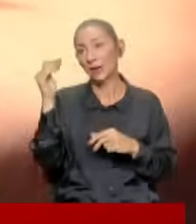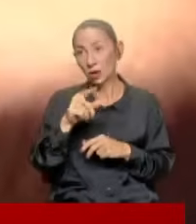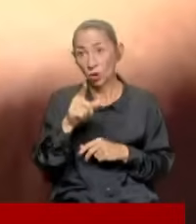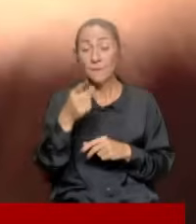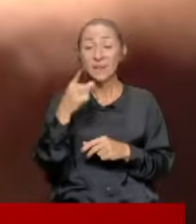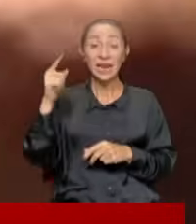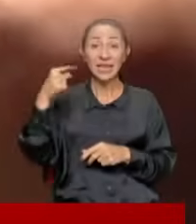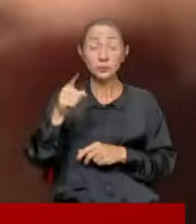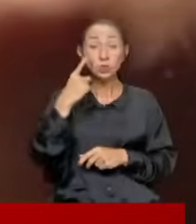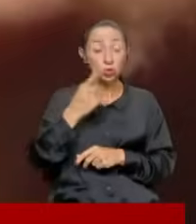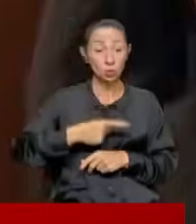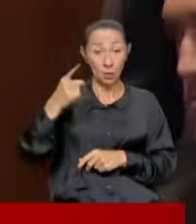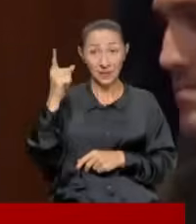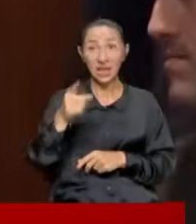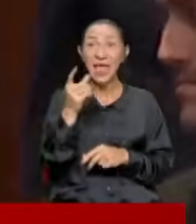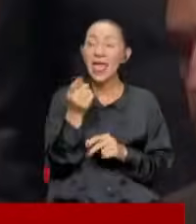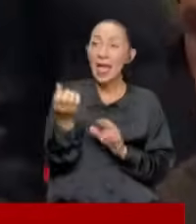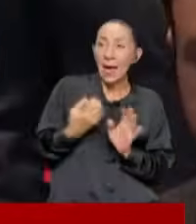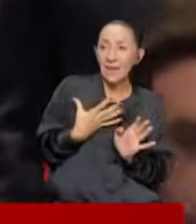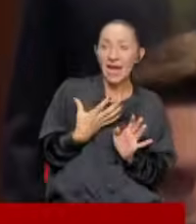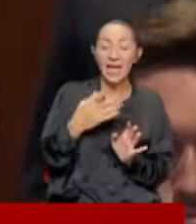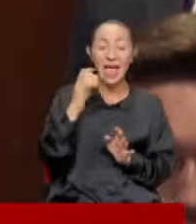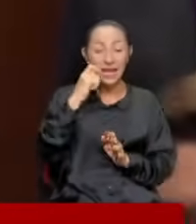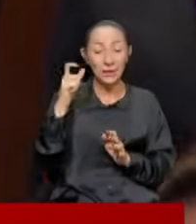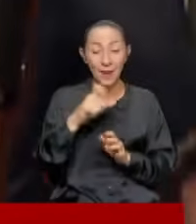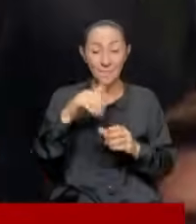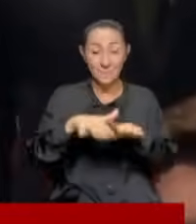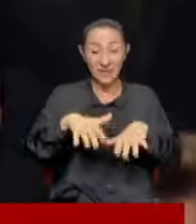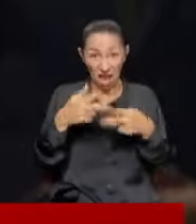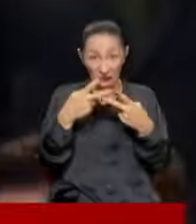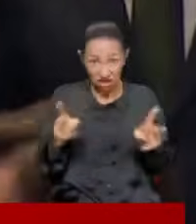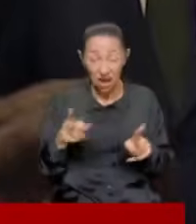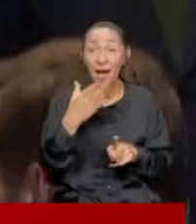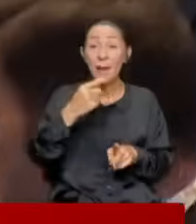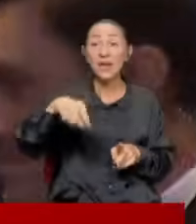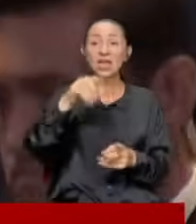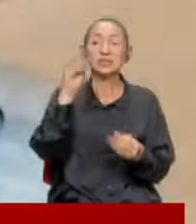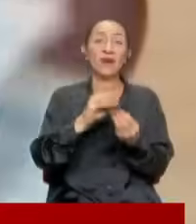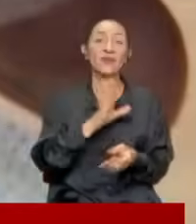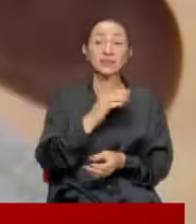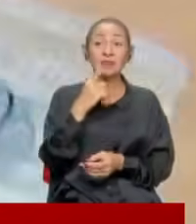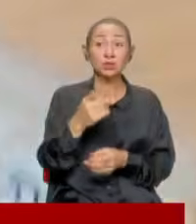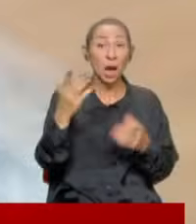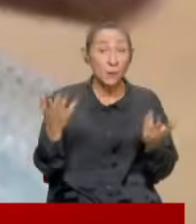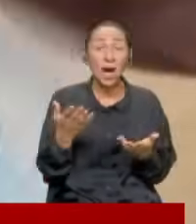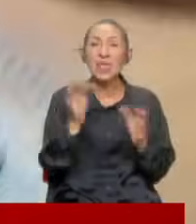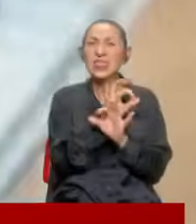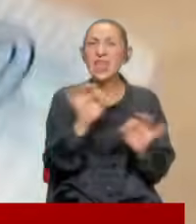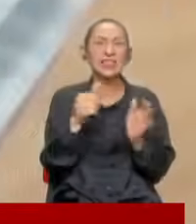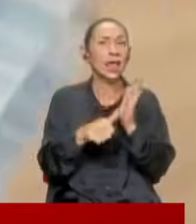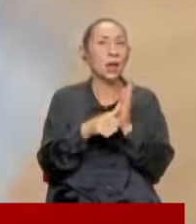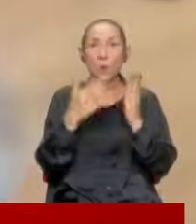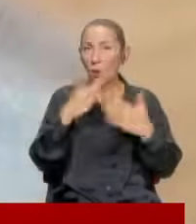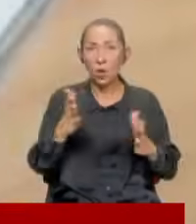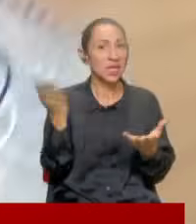Binali Yıldırım cumhurbaşkanından ipucu aldım Ekim ayında meclis açılınca Emekliye zam var demişti ama henüz ne tarih